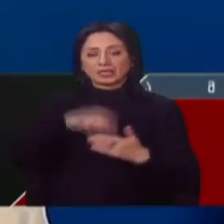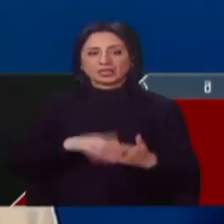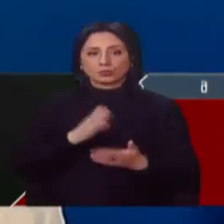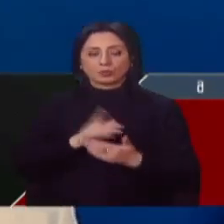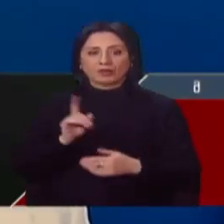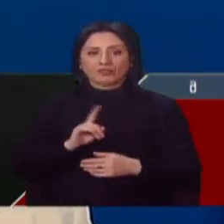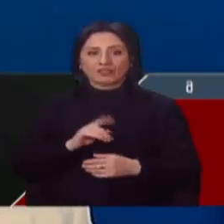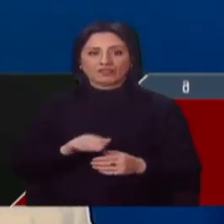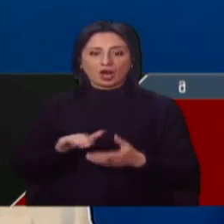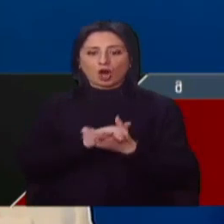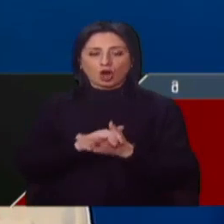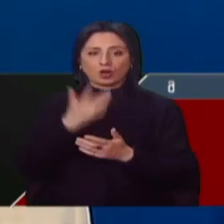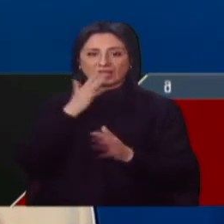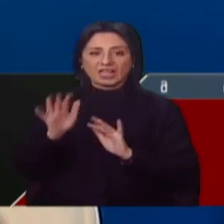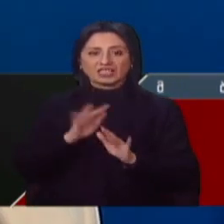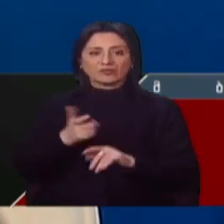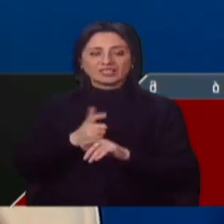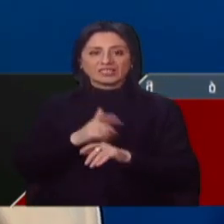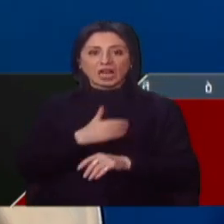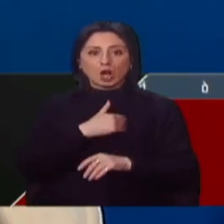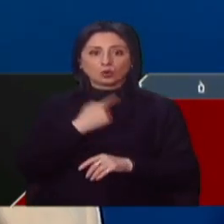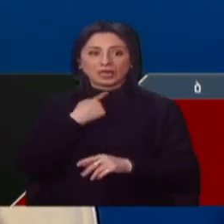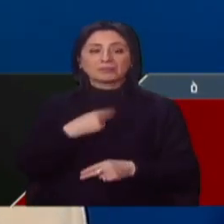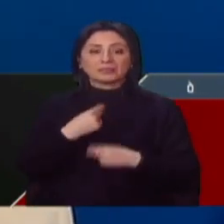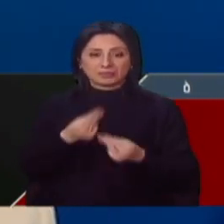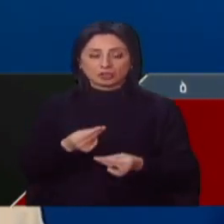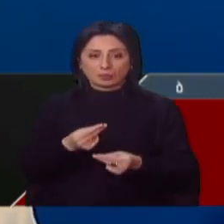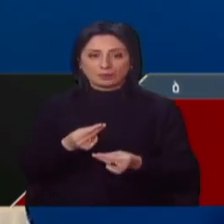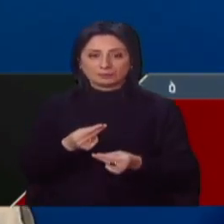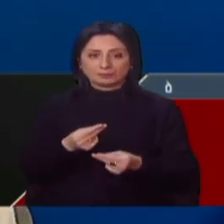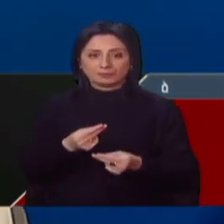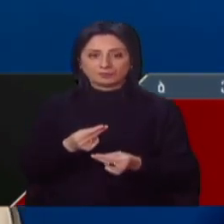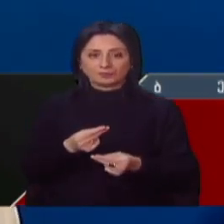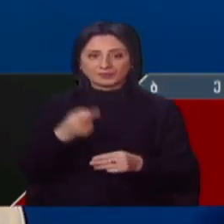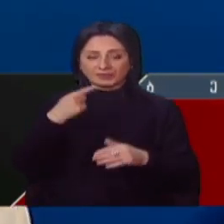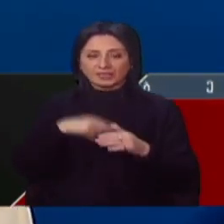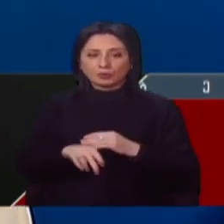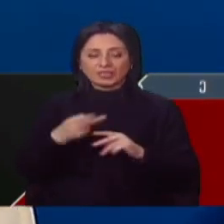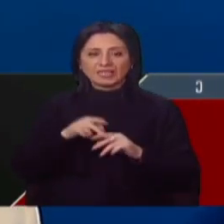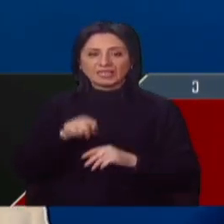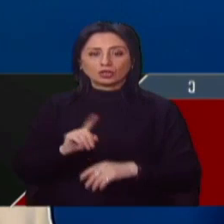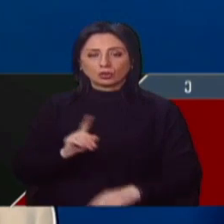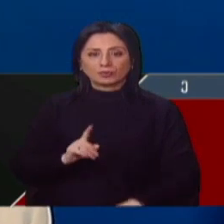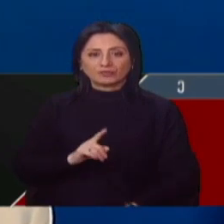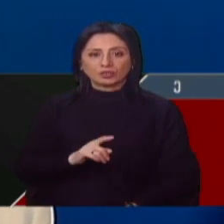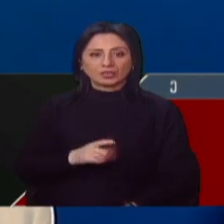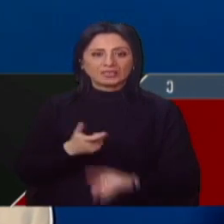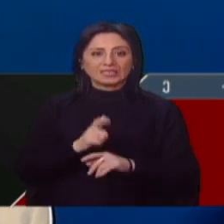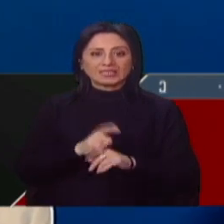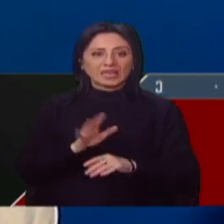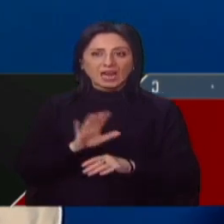რომ კოლექტიურ ნაცნობობას ძალიან უნდა ხმის მიცემა. Გამომდინარე იქიდან, რომ